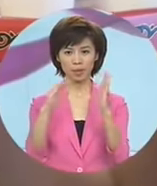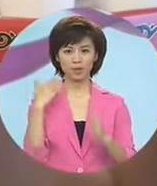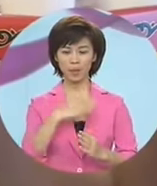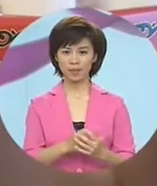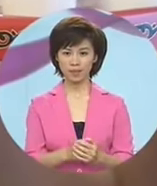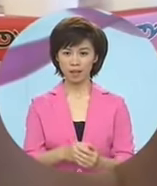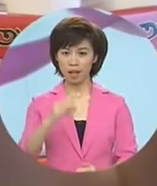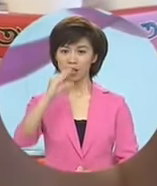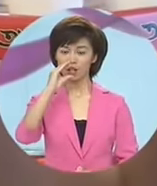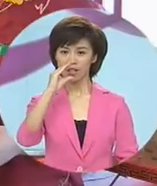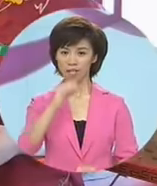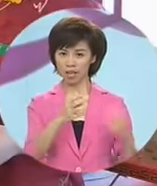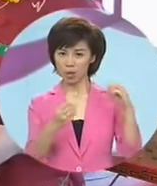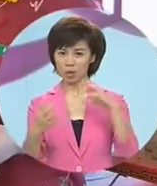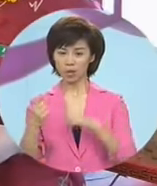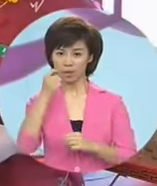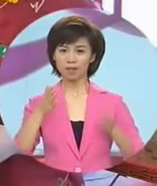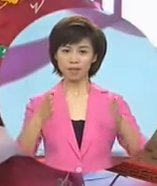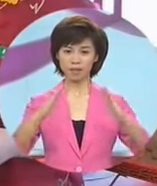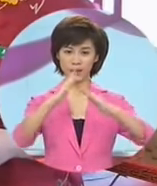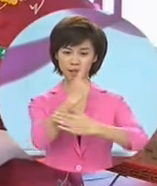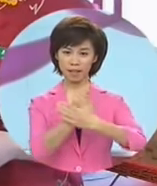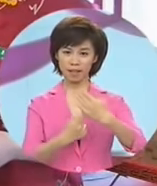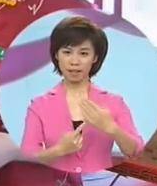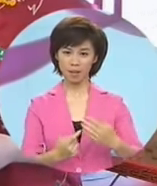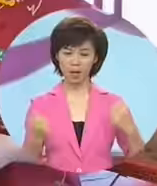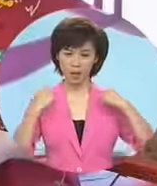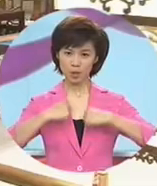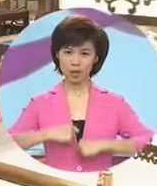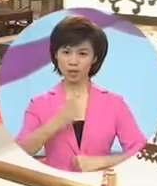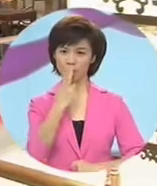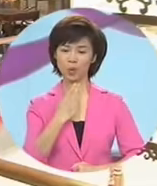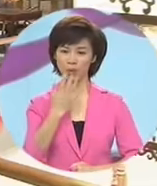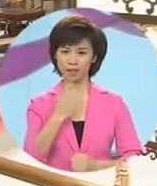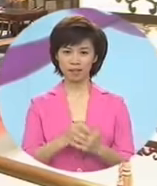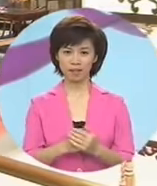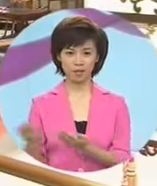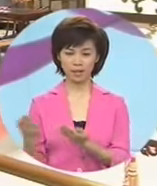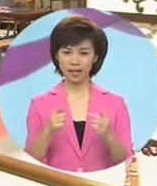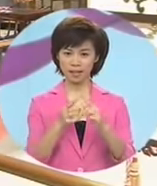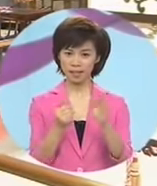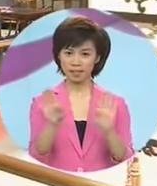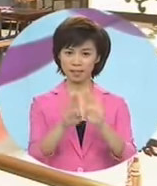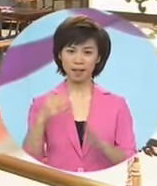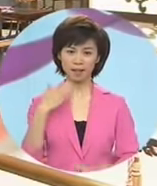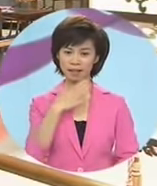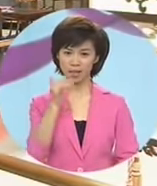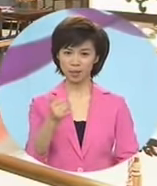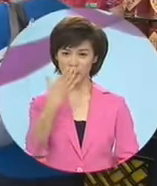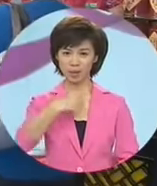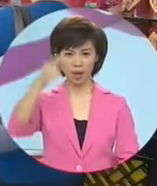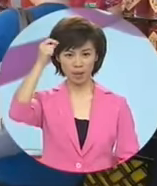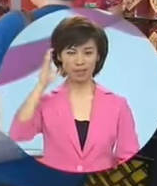茶散发着传统的味道，而店铺里满眼的中国红和福寿标志则让人一进门就能够感受到老字号的亲